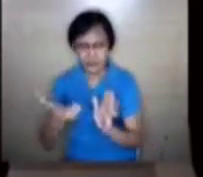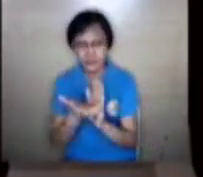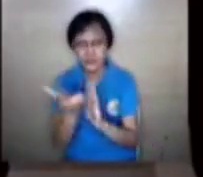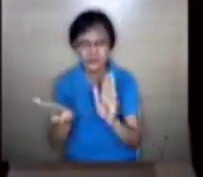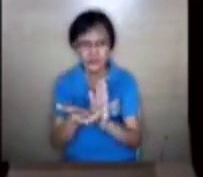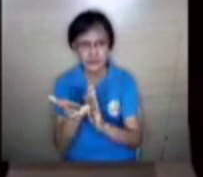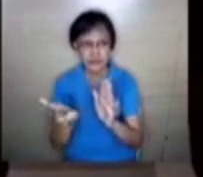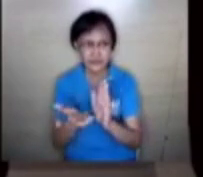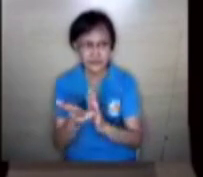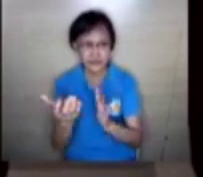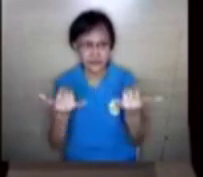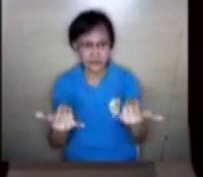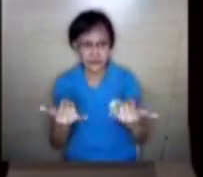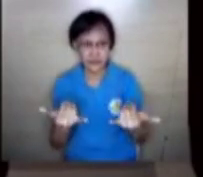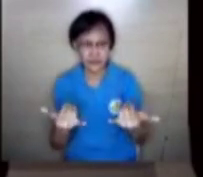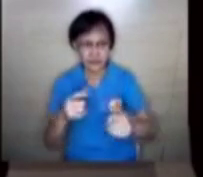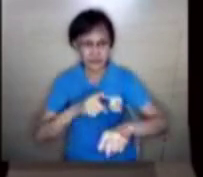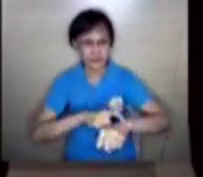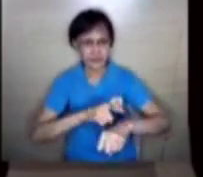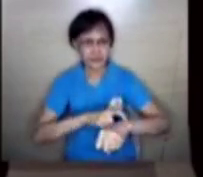sa kasalukuyang panahon,